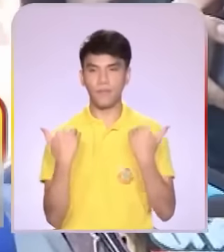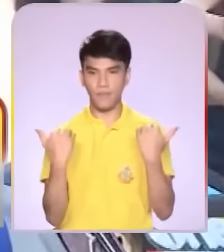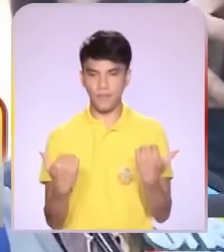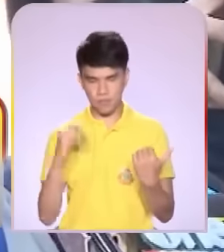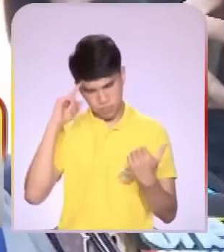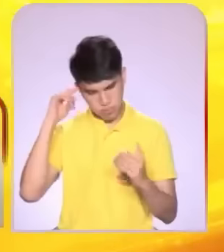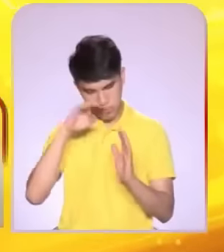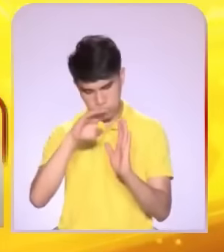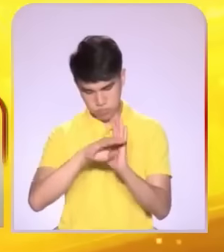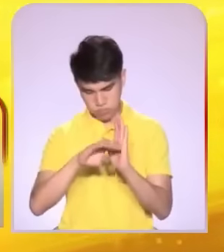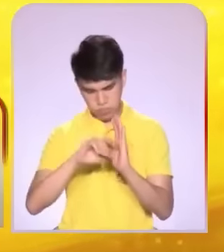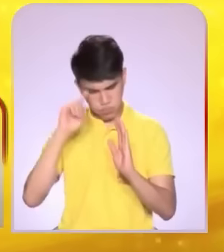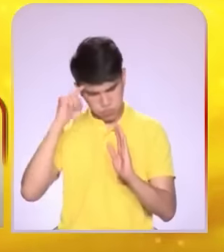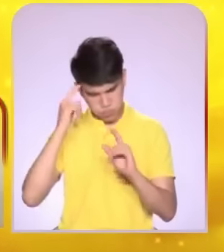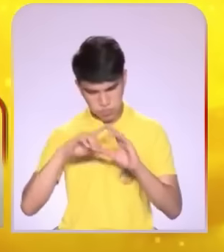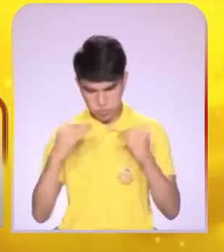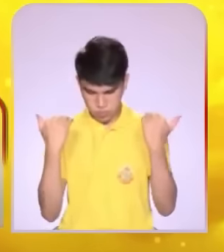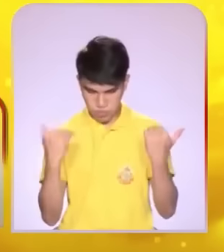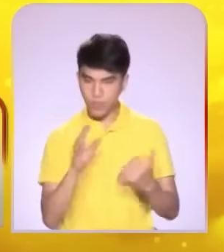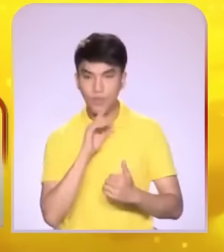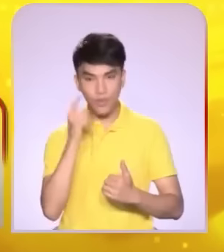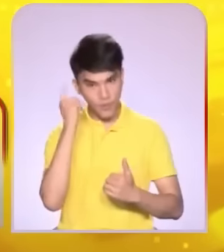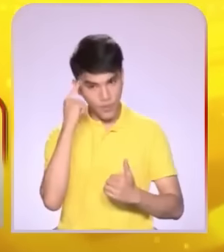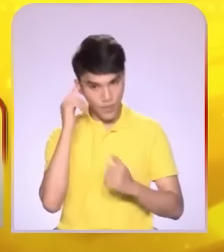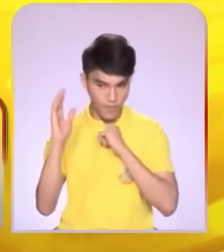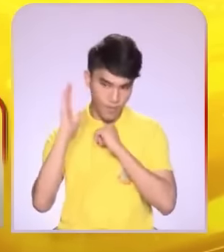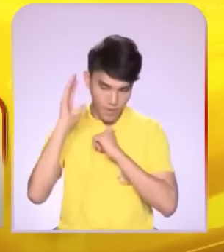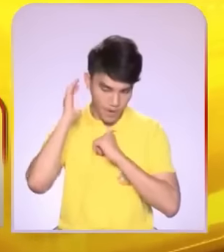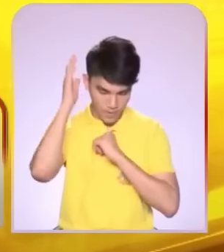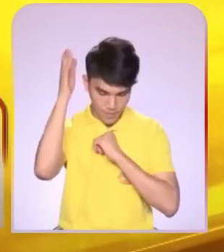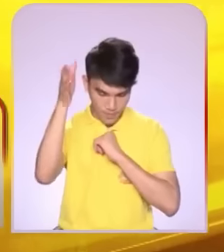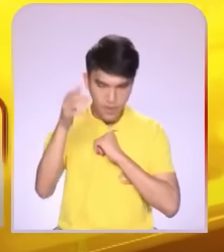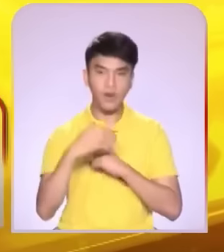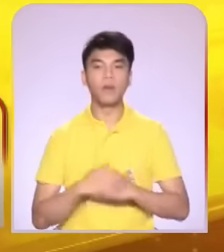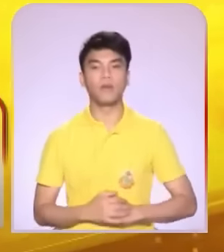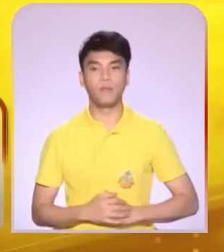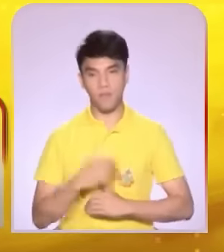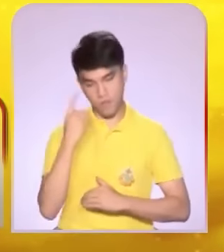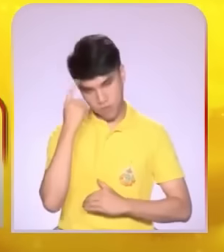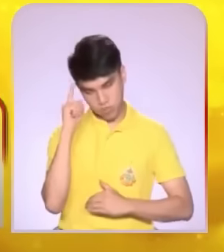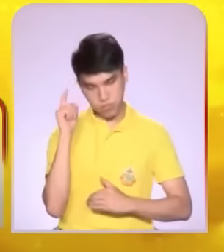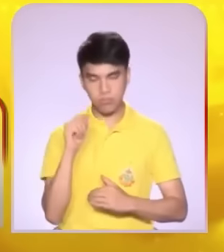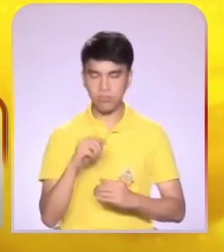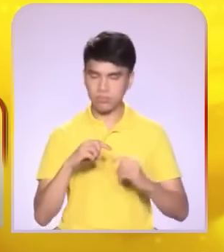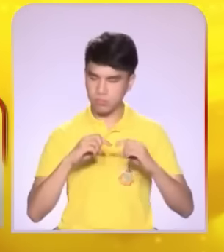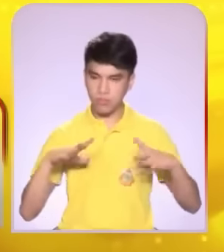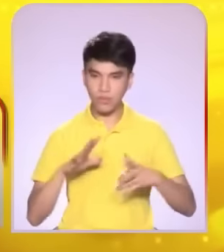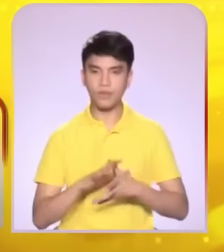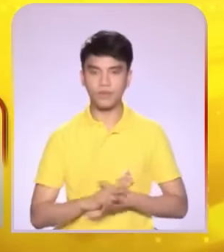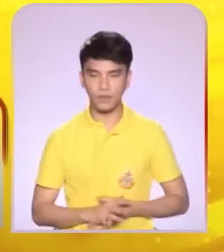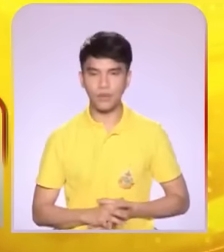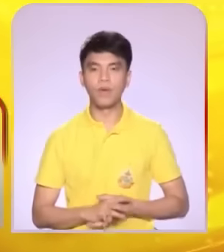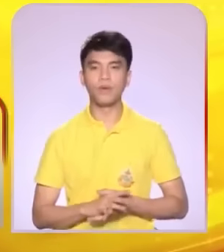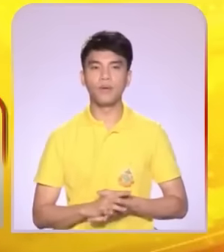ได้ทราบในเรื่องของรายละเอียดนะแต่ถ้าหากว่าทราบแล้วเดี๋ยวจะมีการแถลงข่าวอีกครั้งอย่างไรก็ตามมองว่าเป็นสิ่งที่มันไม่ควรจะเกิดขึ้นเลย